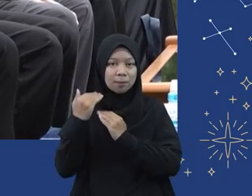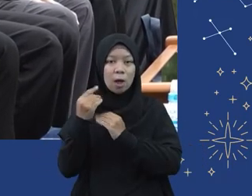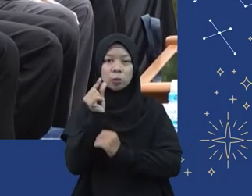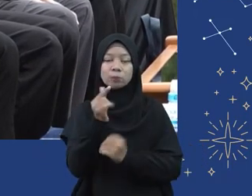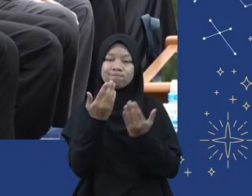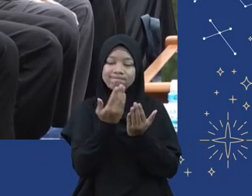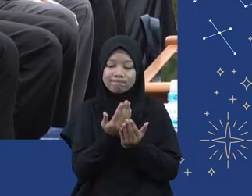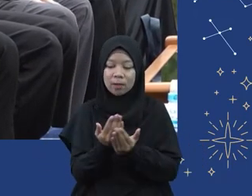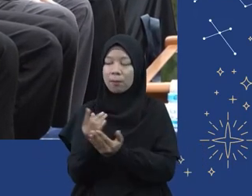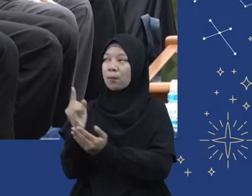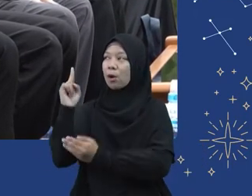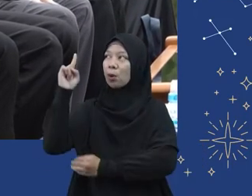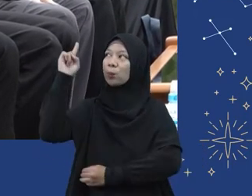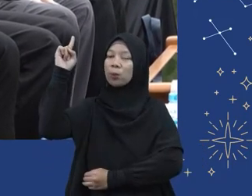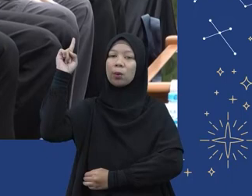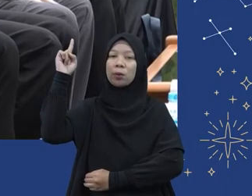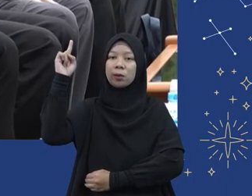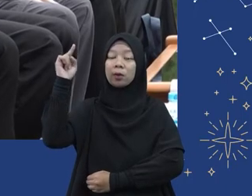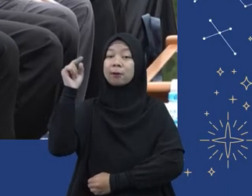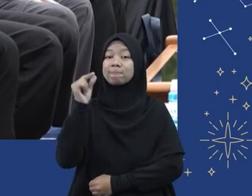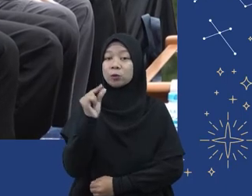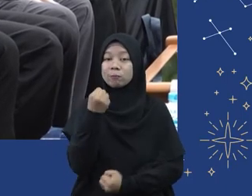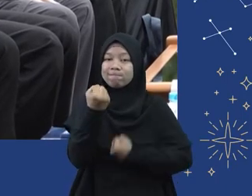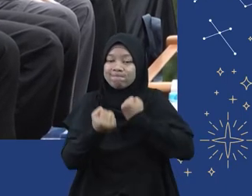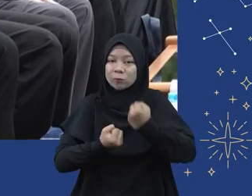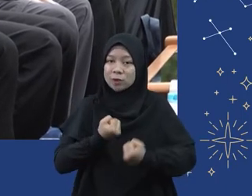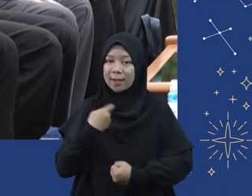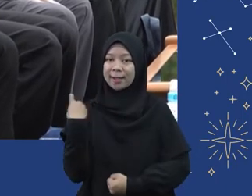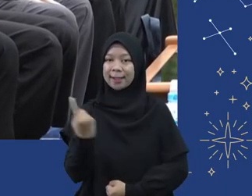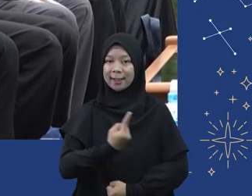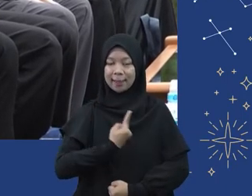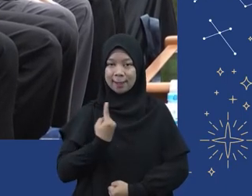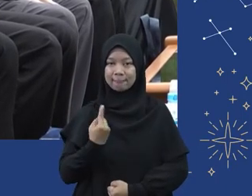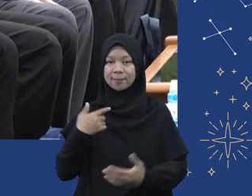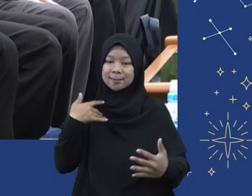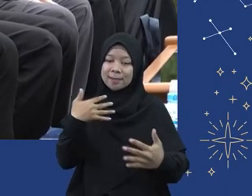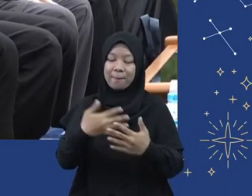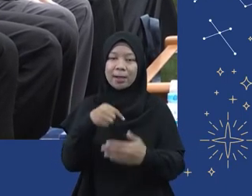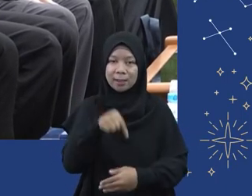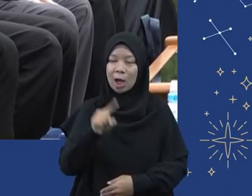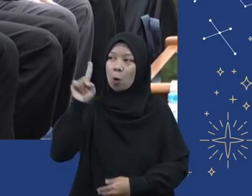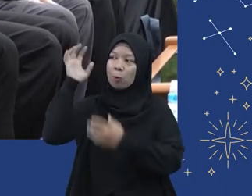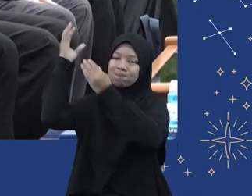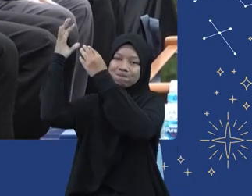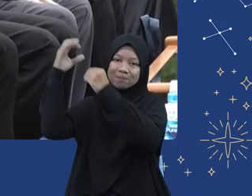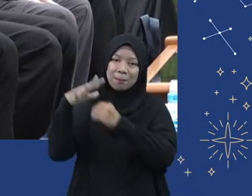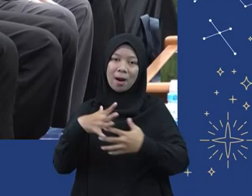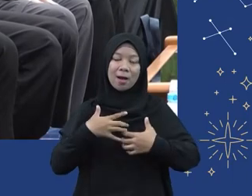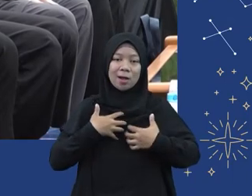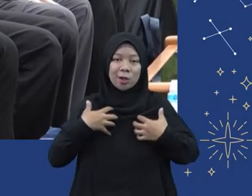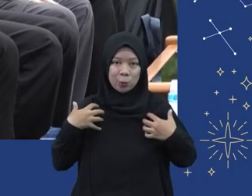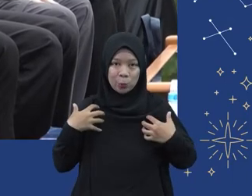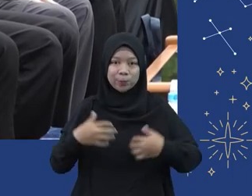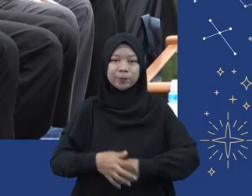kepada Allah Subhanahu Wa Ta'ala agar semua upaya yang kita lakukan selama ini diridhoi oleh Allah subhanahu wa ta'ala